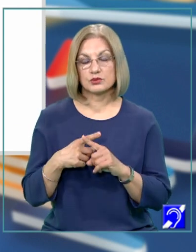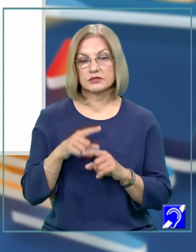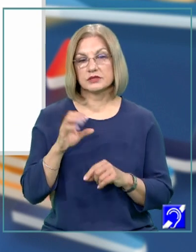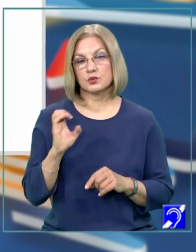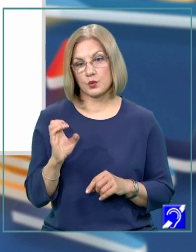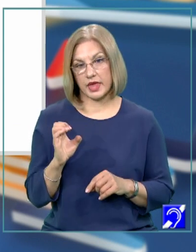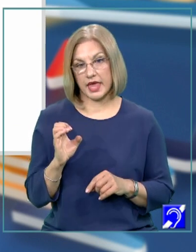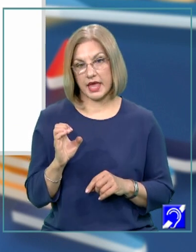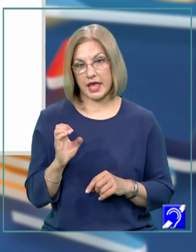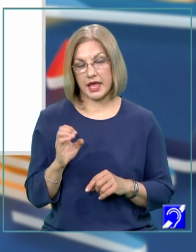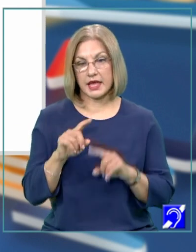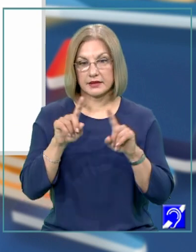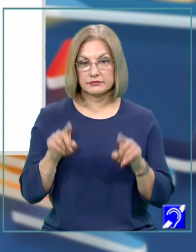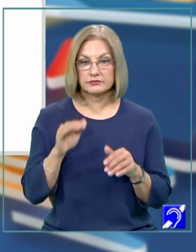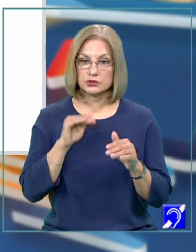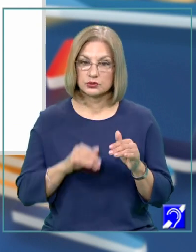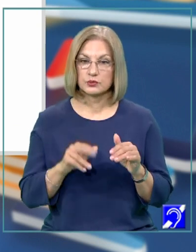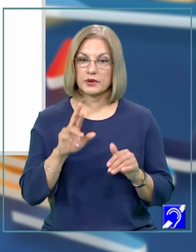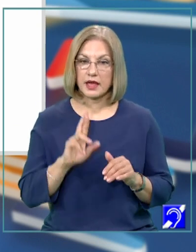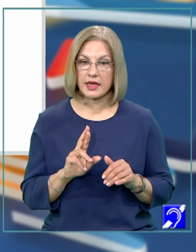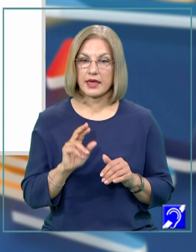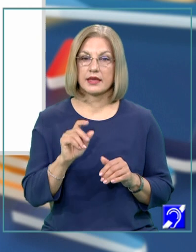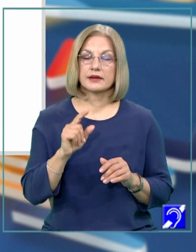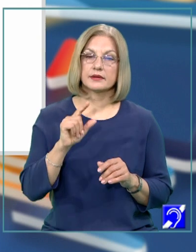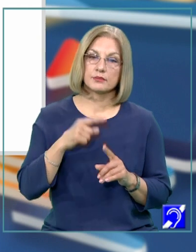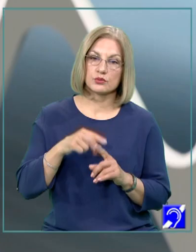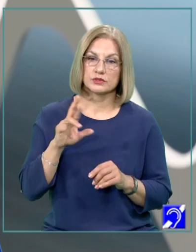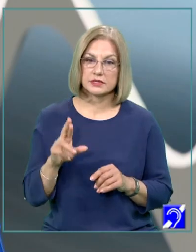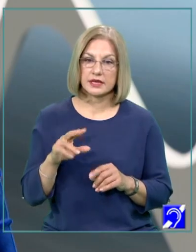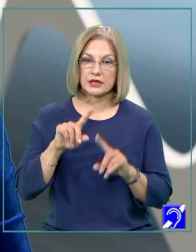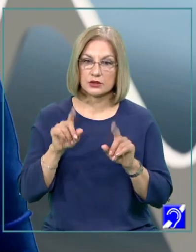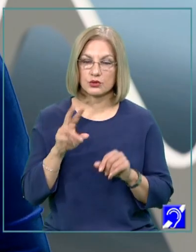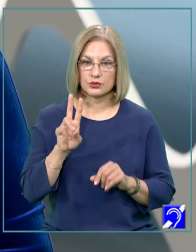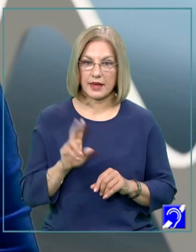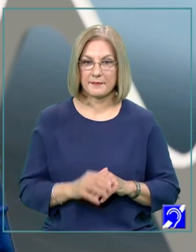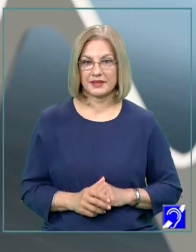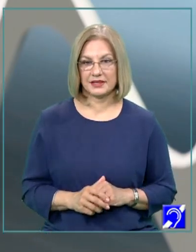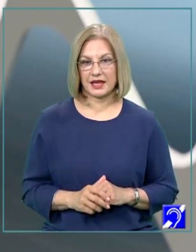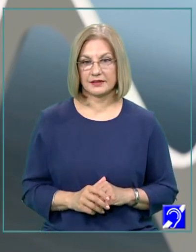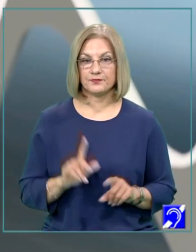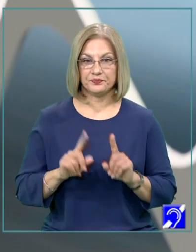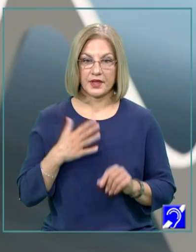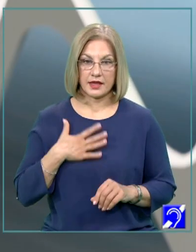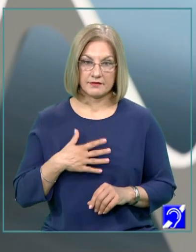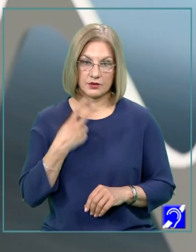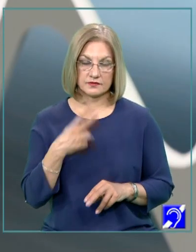e supra alt mare plus thermic totul la pătrat dacă vrem să vedem cum putem reprezenta